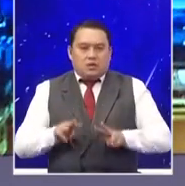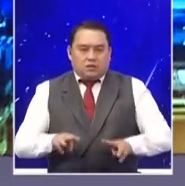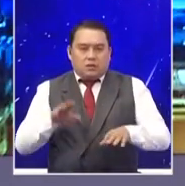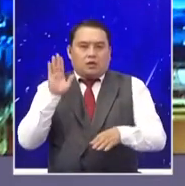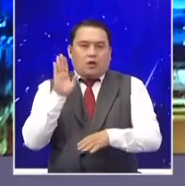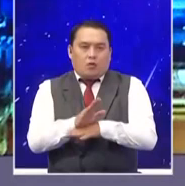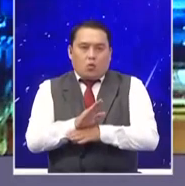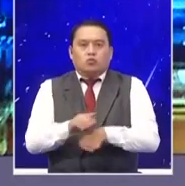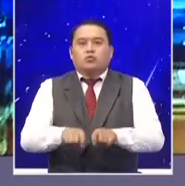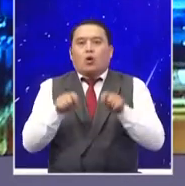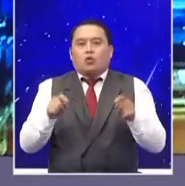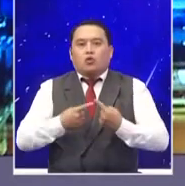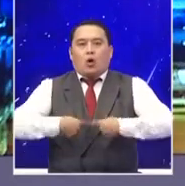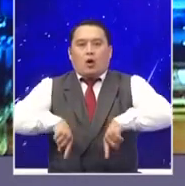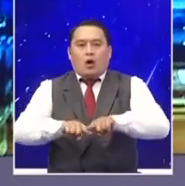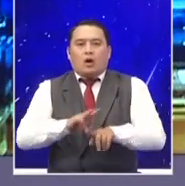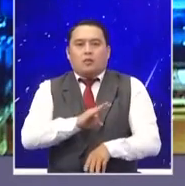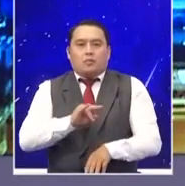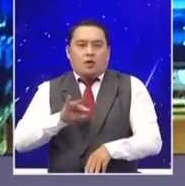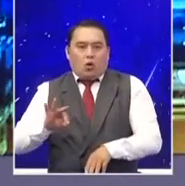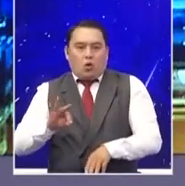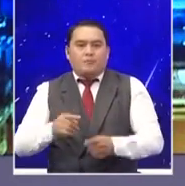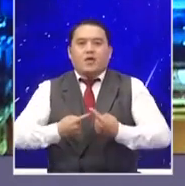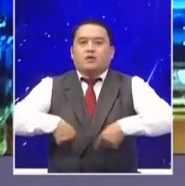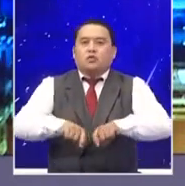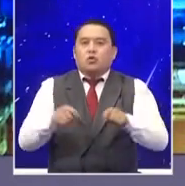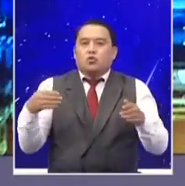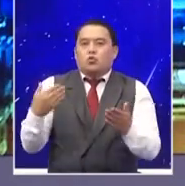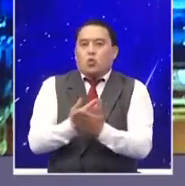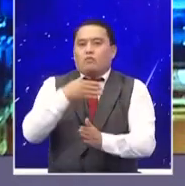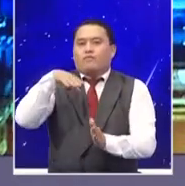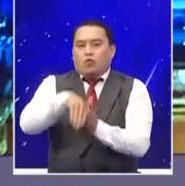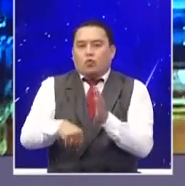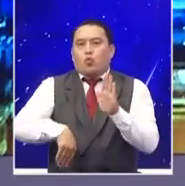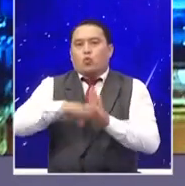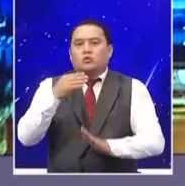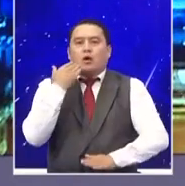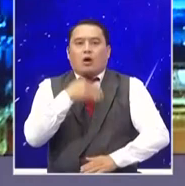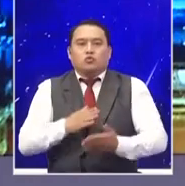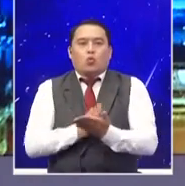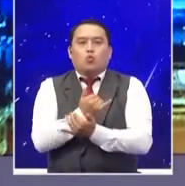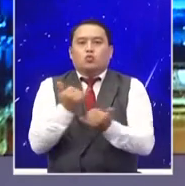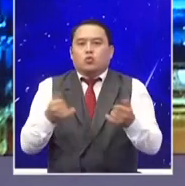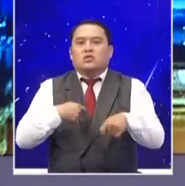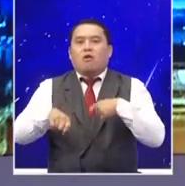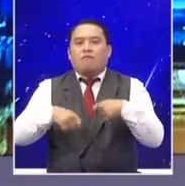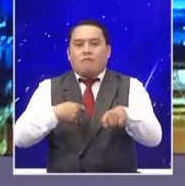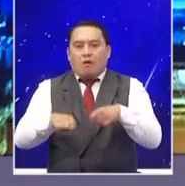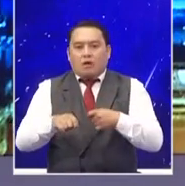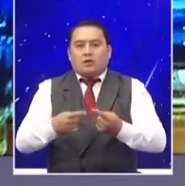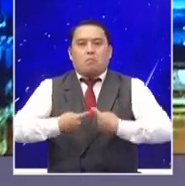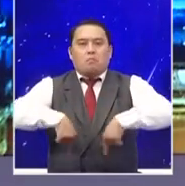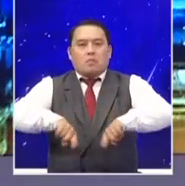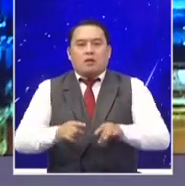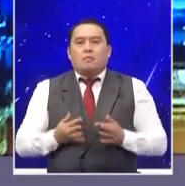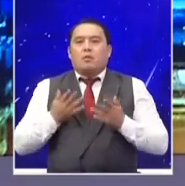что институт будет создан на базе неправительственных организаций. Нововведение позволит улучшить качество услуг и товаров. Также глава Кабмина